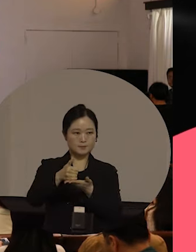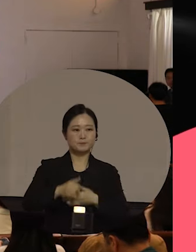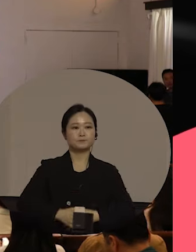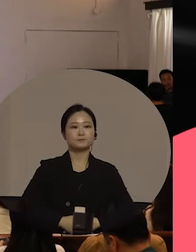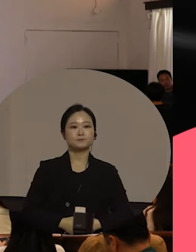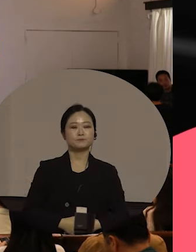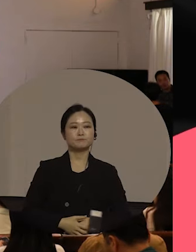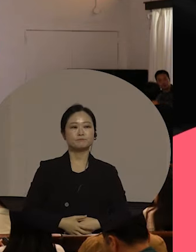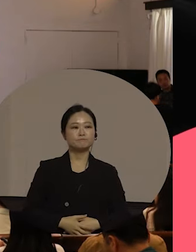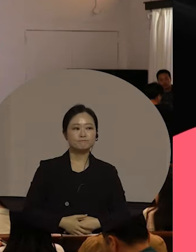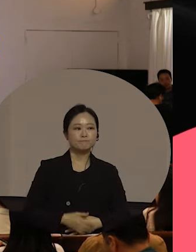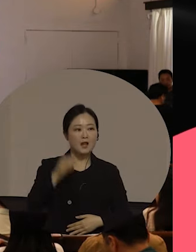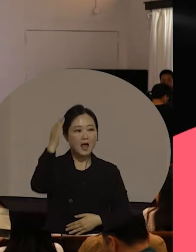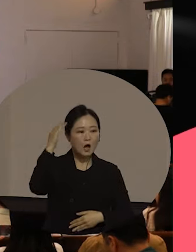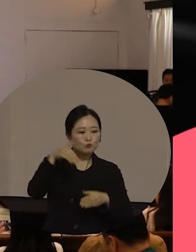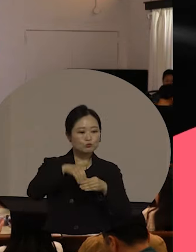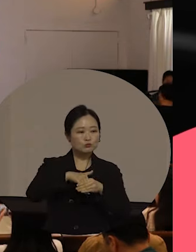문화정책실행총괄님,